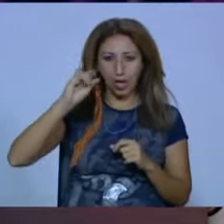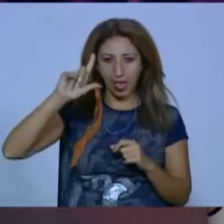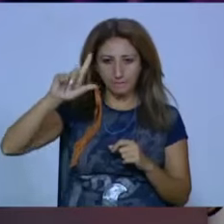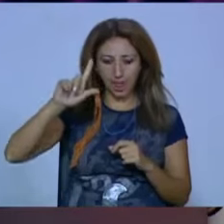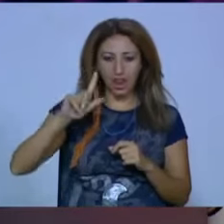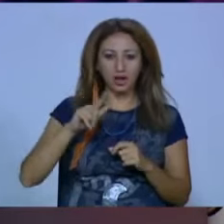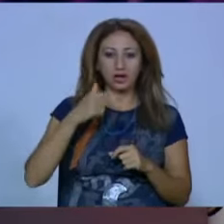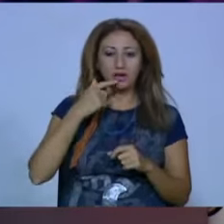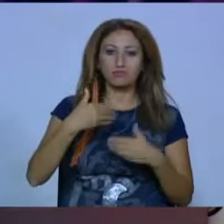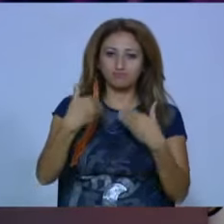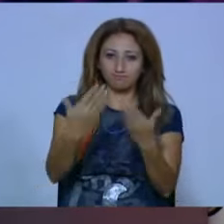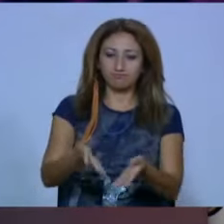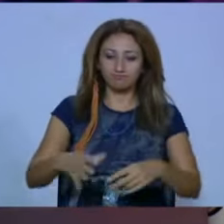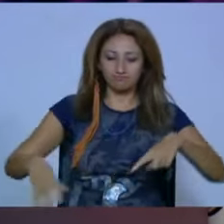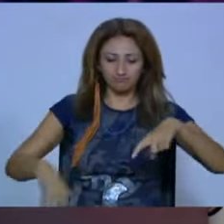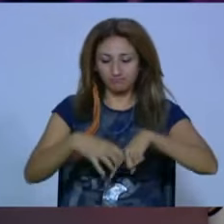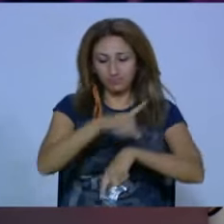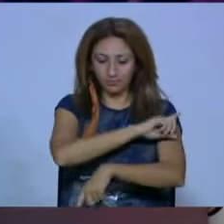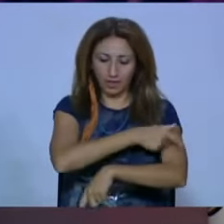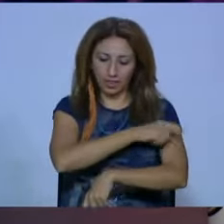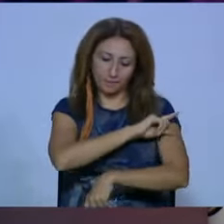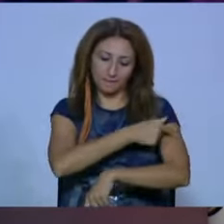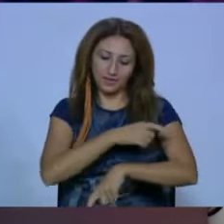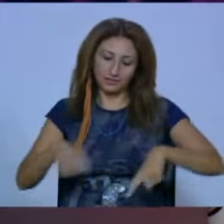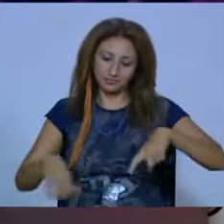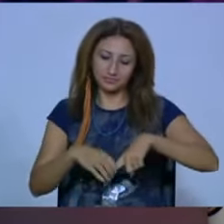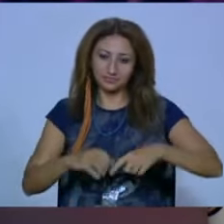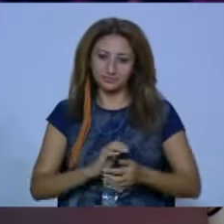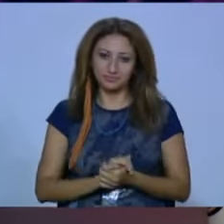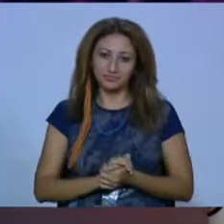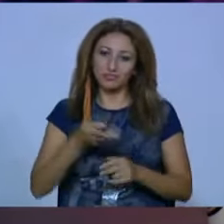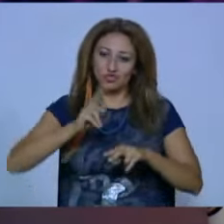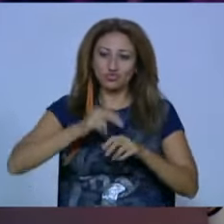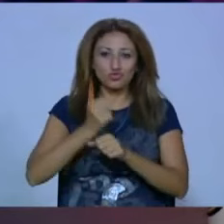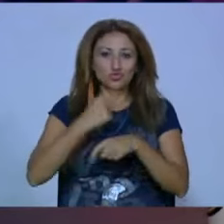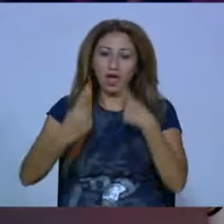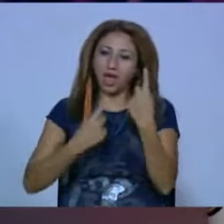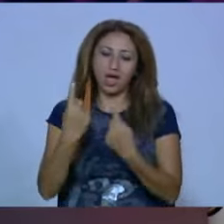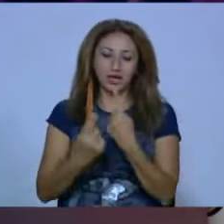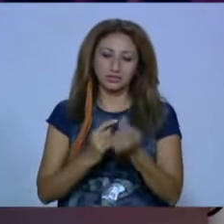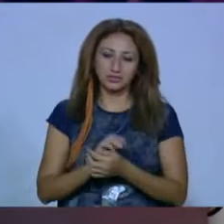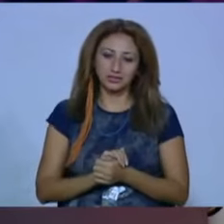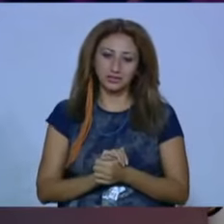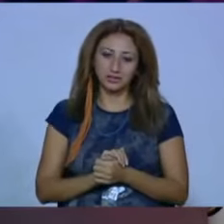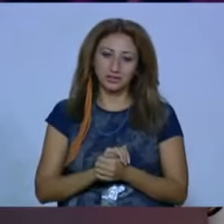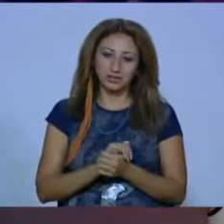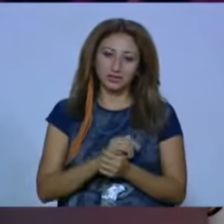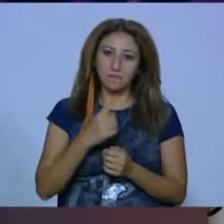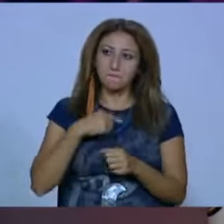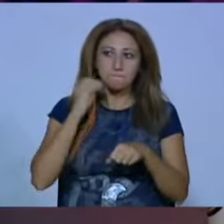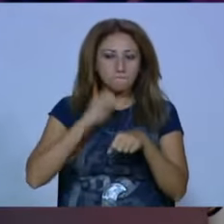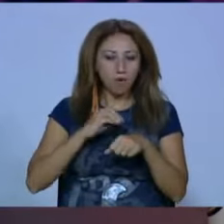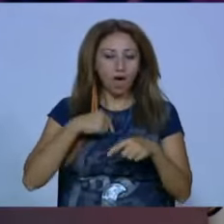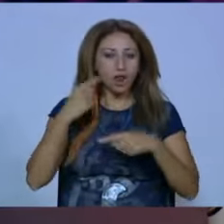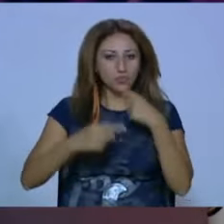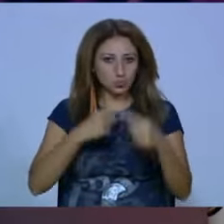صناعي ألماني عشان يقدر يمارس حياته بشكل طبيعي من تاني. تعالوا نشوف فرحته ونأكد لكم ان احنا مستمرين مع حضراتكم في